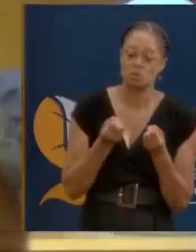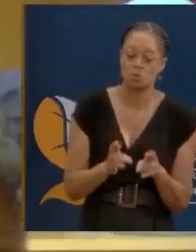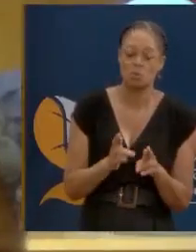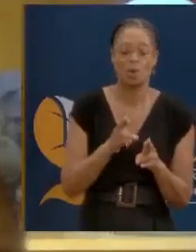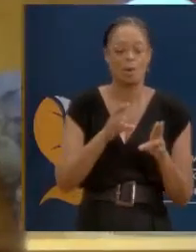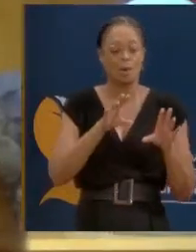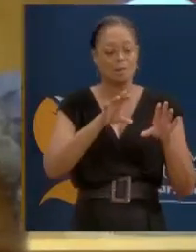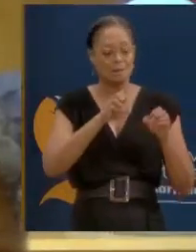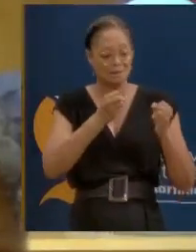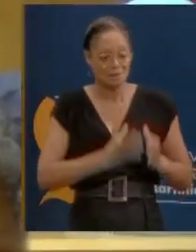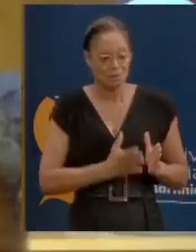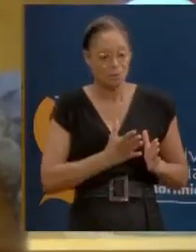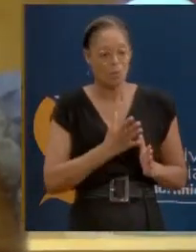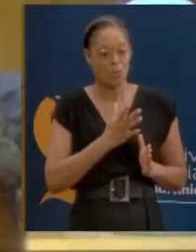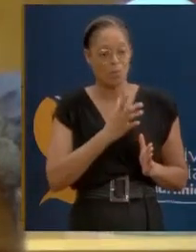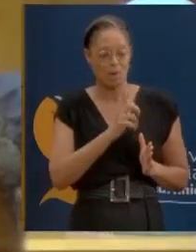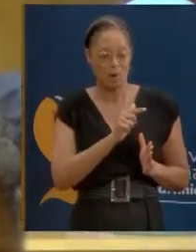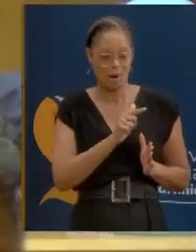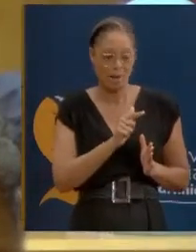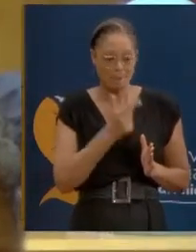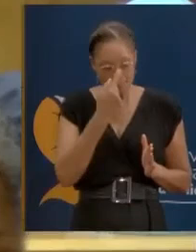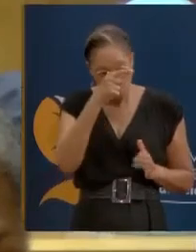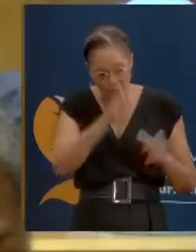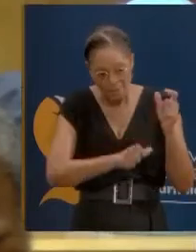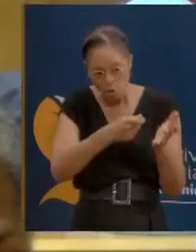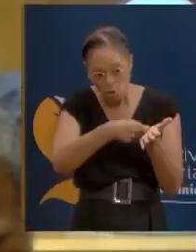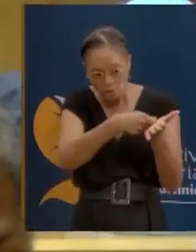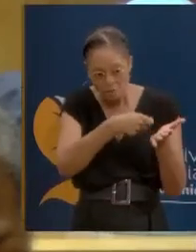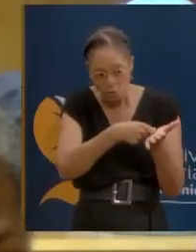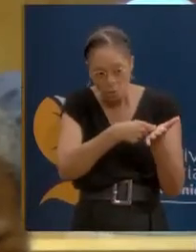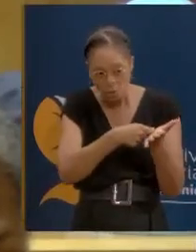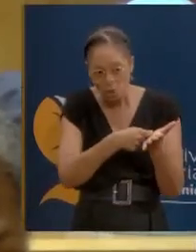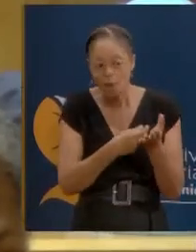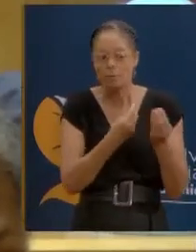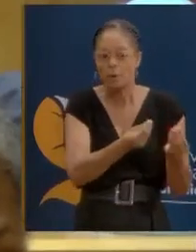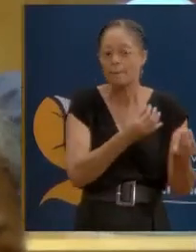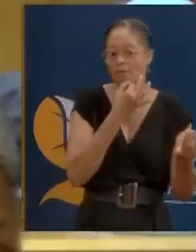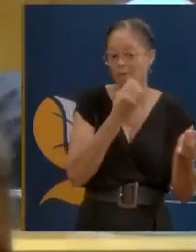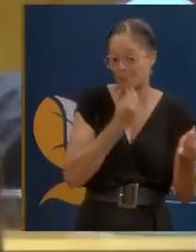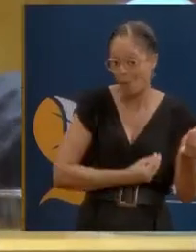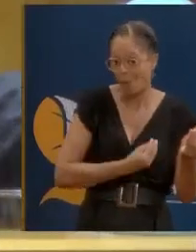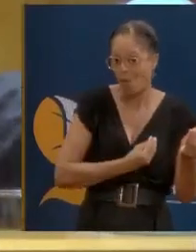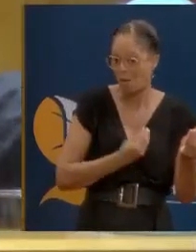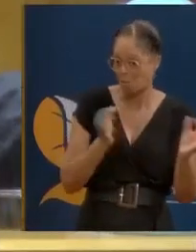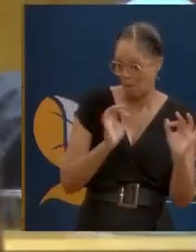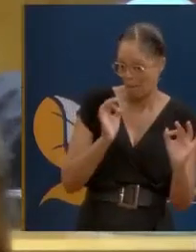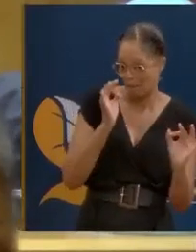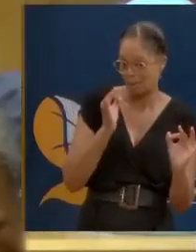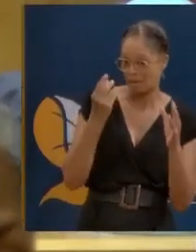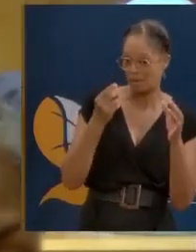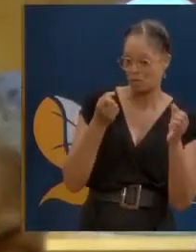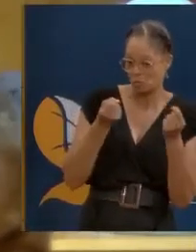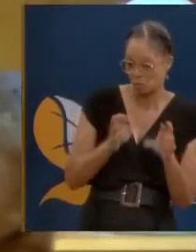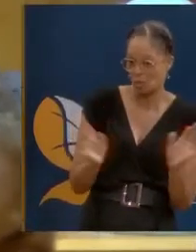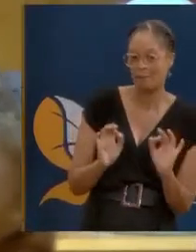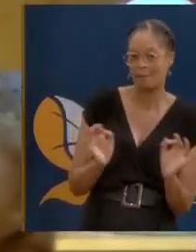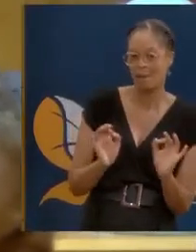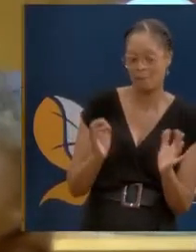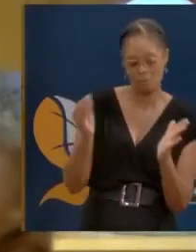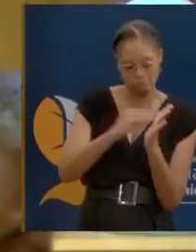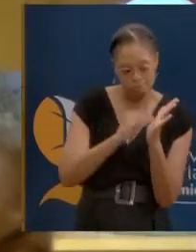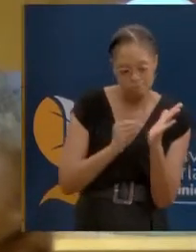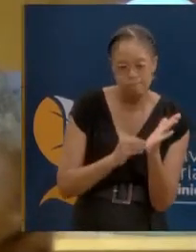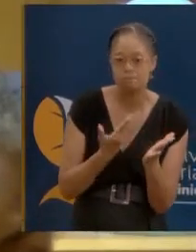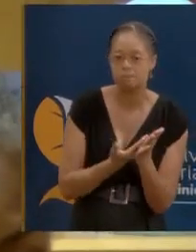bénéficier aux consommateurs, nous ne pouvons pas vous suivre. Parce que vous n'avez pas obtenu cette garantie écrite